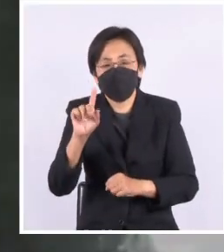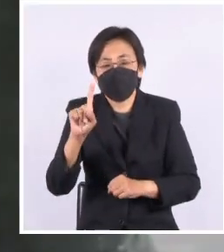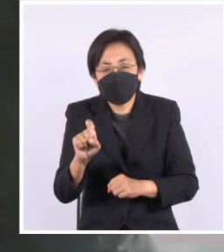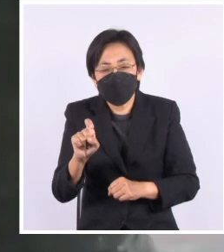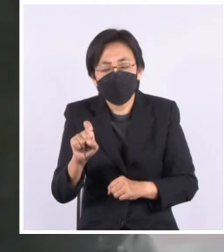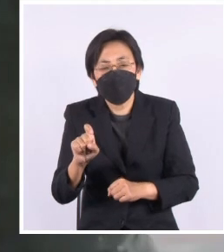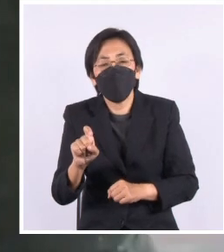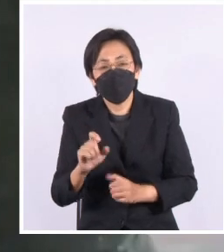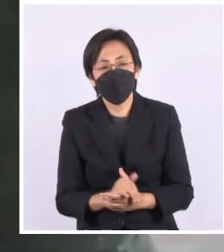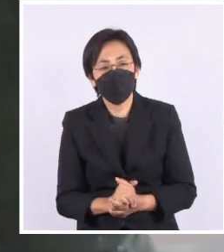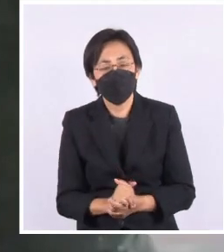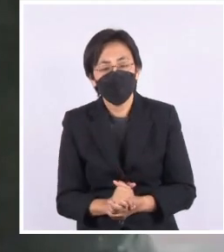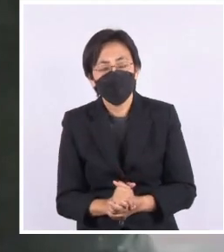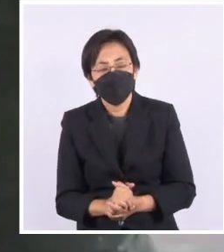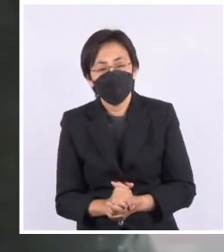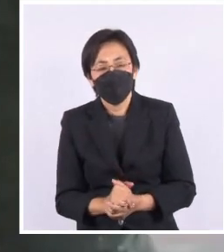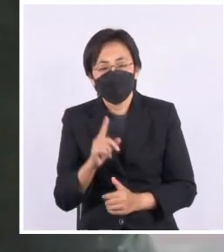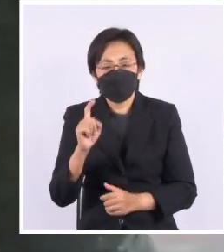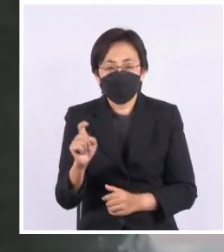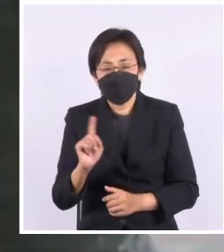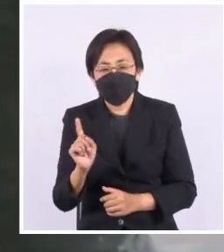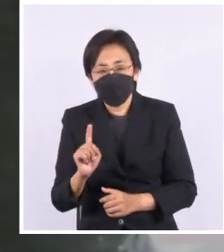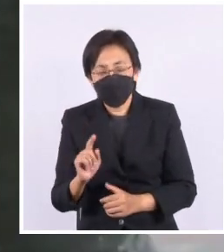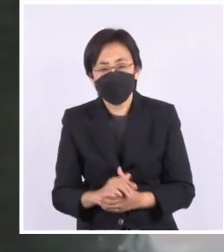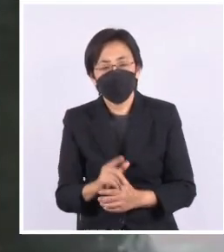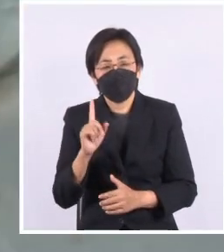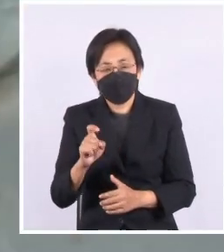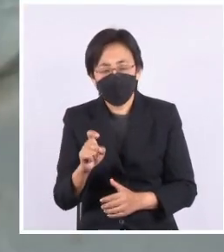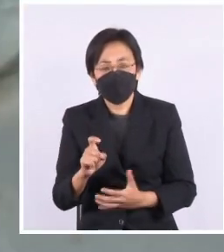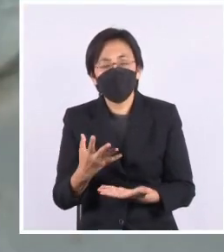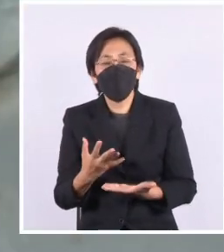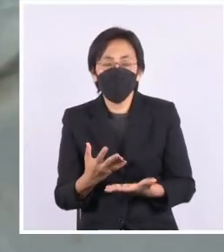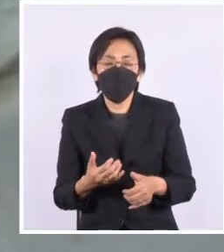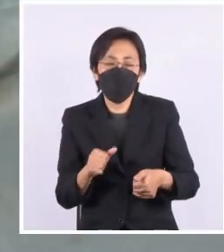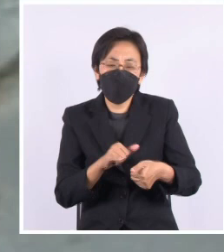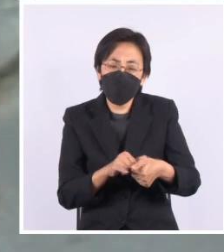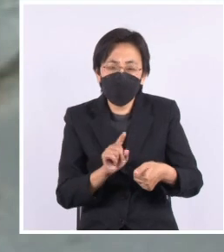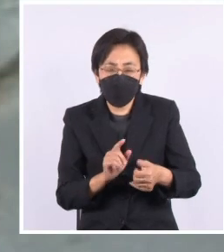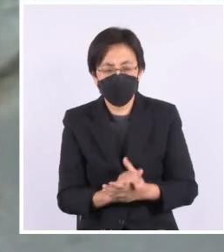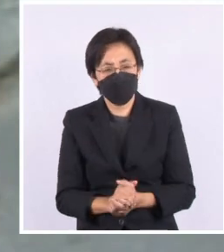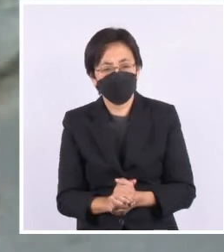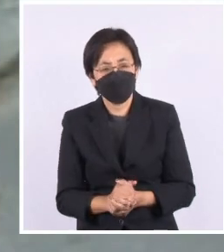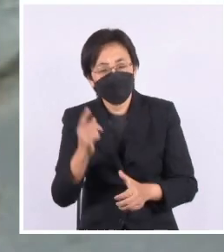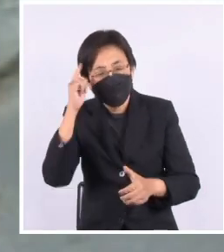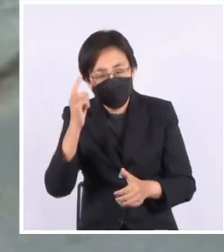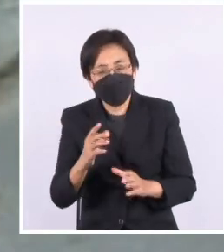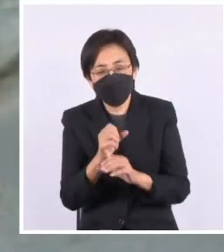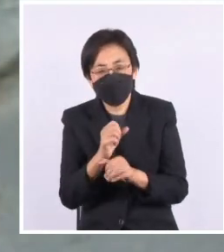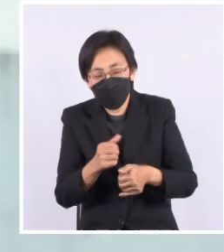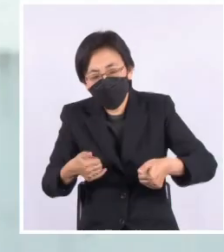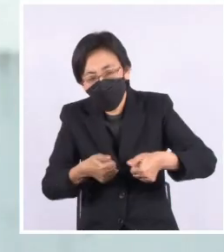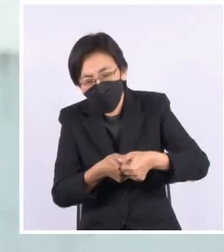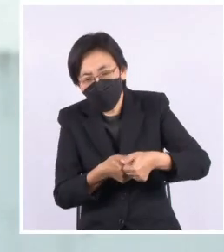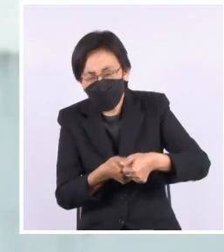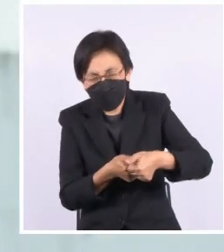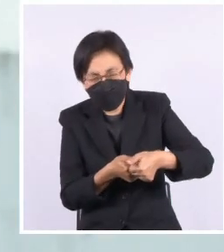มีเงินงามไม่มีการใช้ความรุนแรงและเป็นการเสียชีวิตจากอุบัติเหตุเท่านั้นผู้ตายเนี่ยเข้าไปรูปปั้นนะครับและเกิดติดอยู่